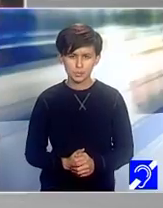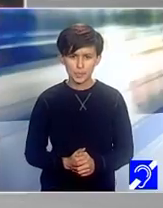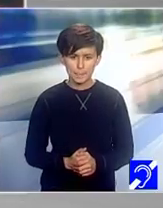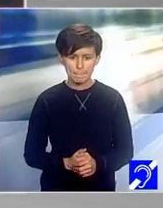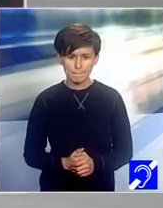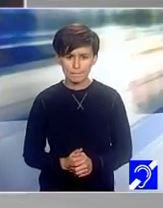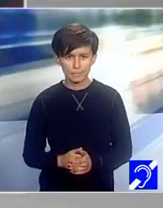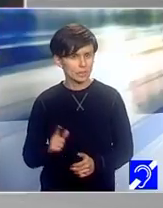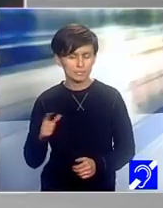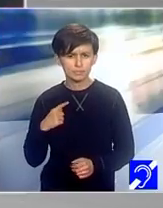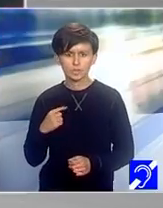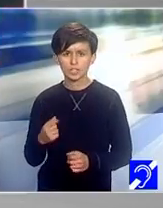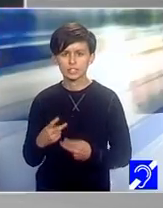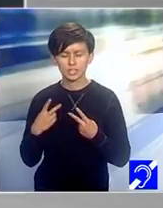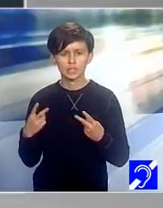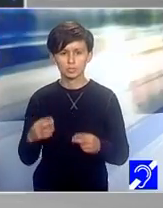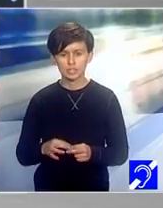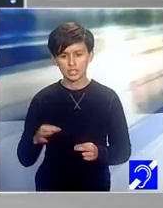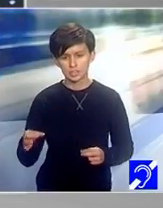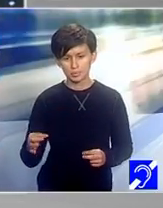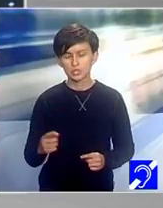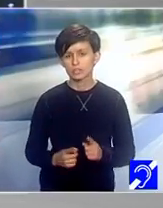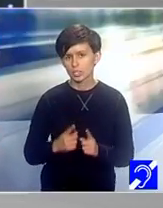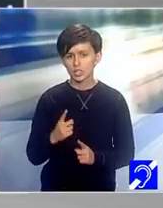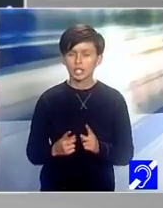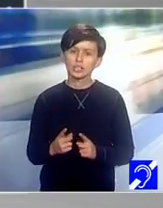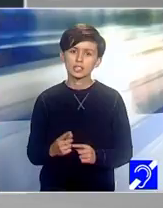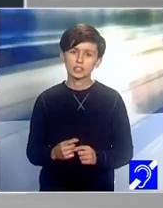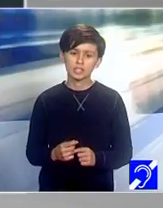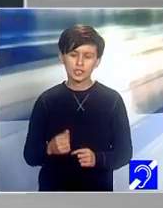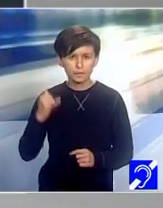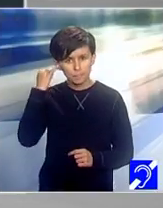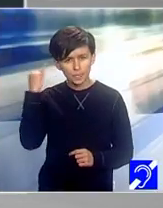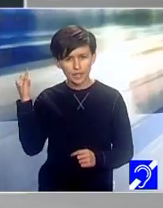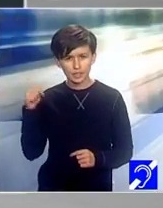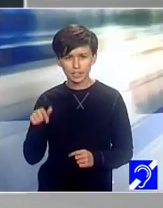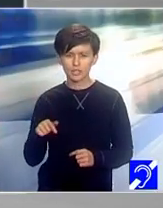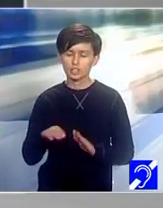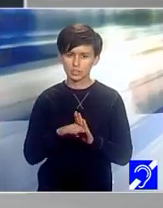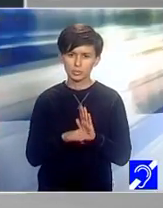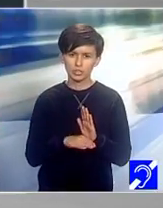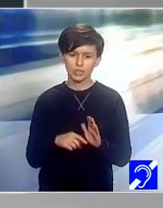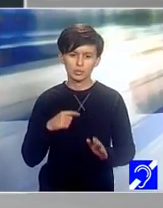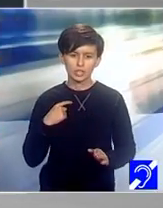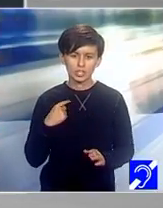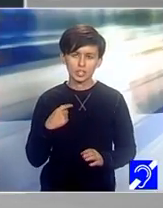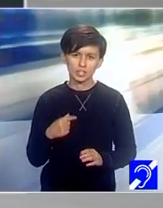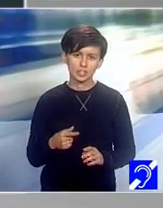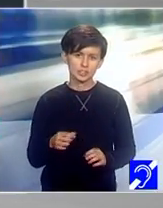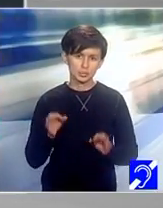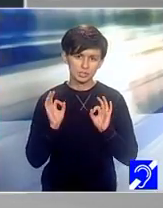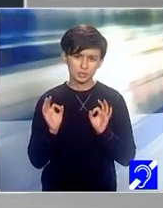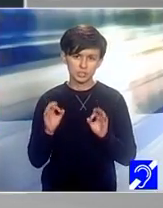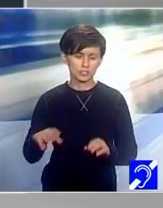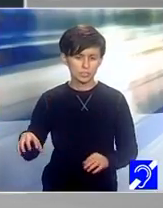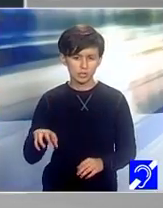economic. Deci nu contează dimensiunea atâta timp cât conceptul tău sau programul tău este calat pe specificul local. Pur